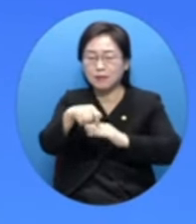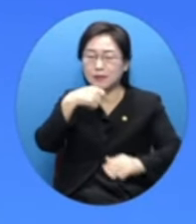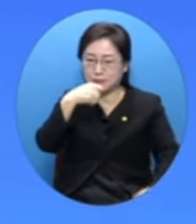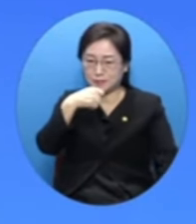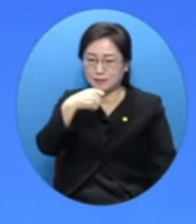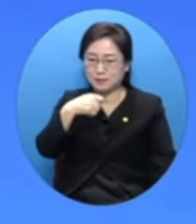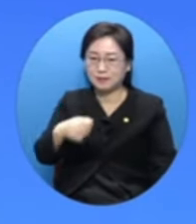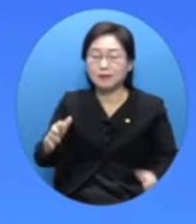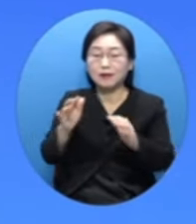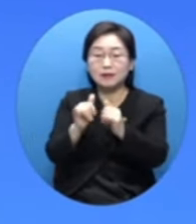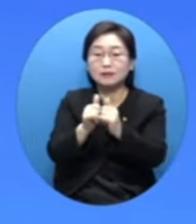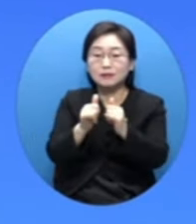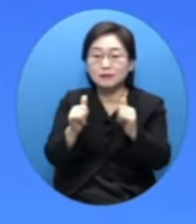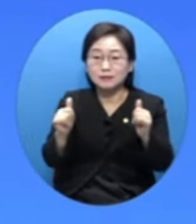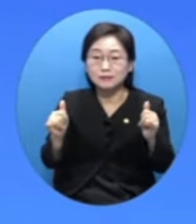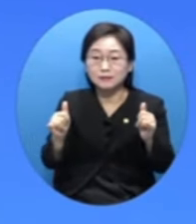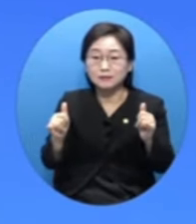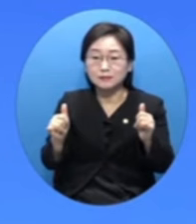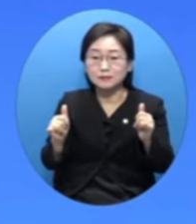사람들은